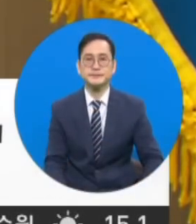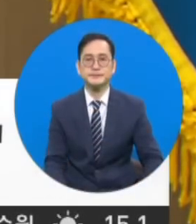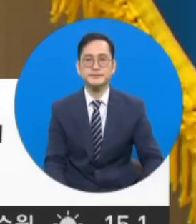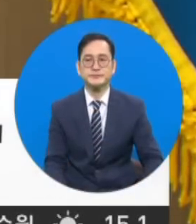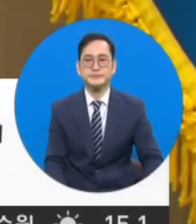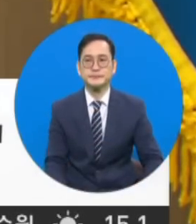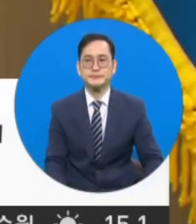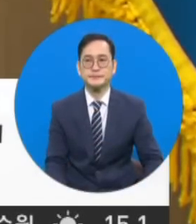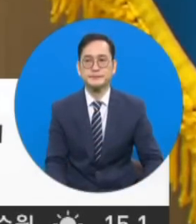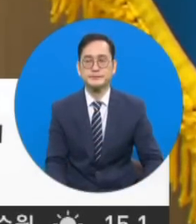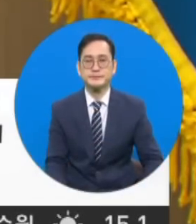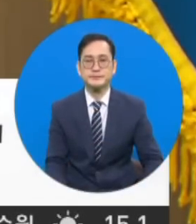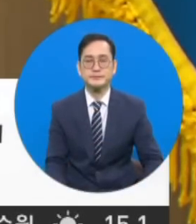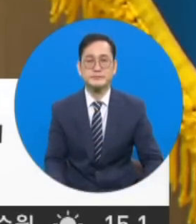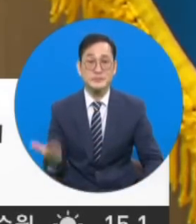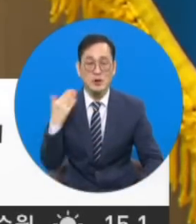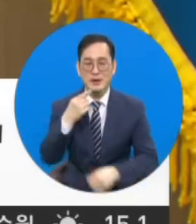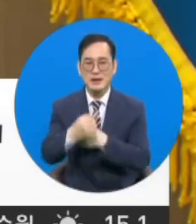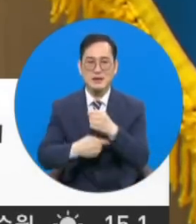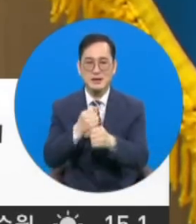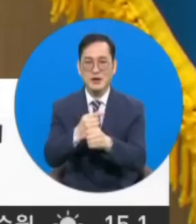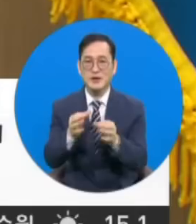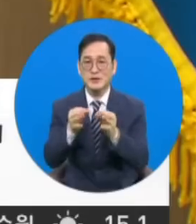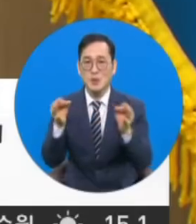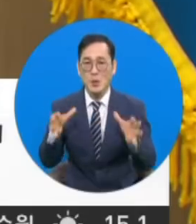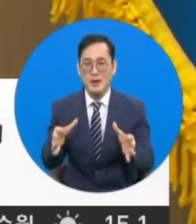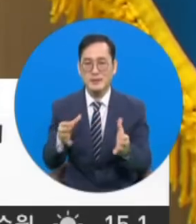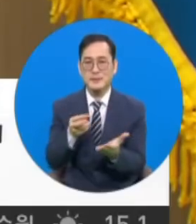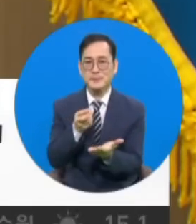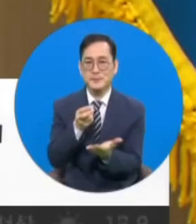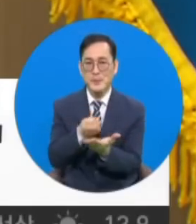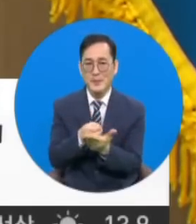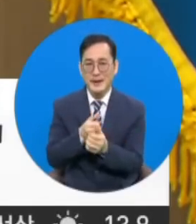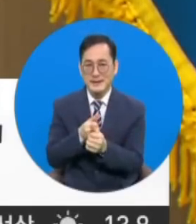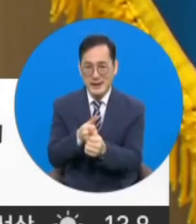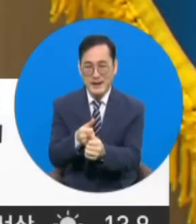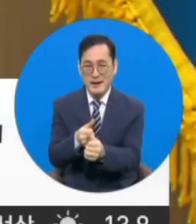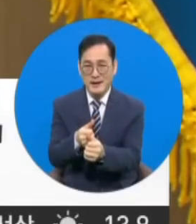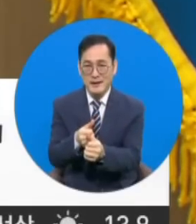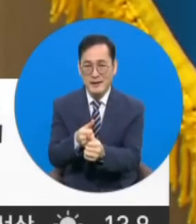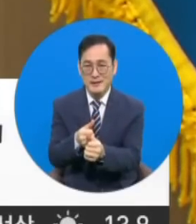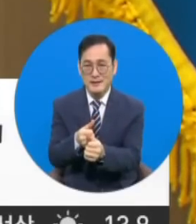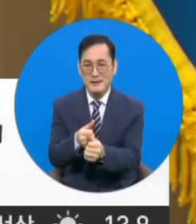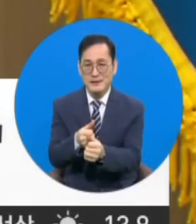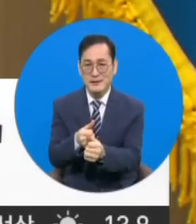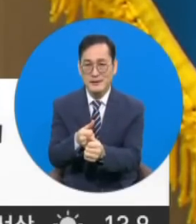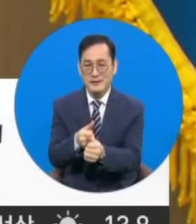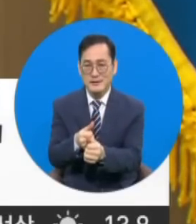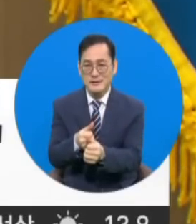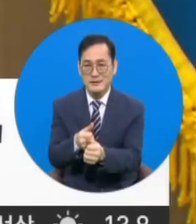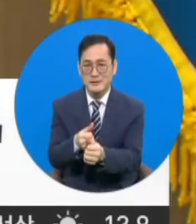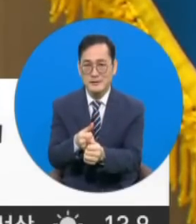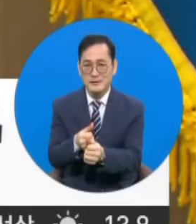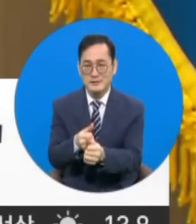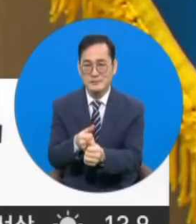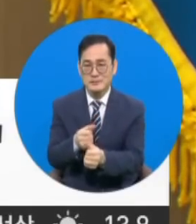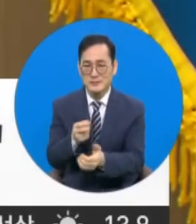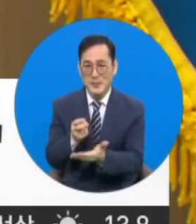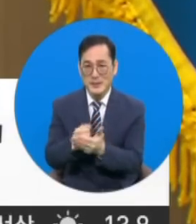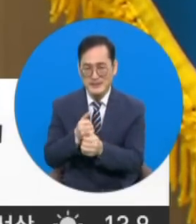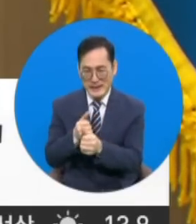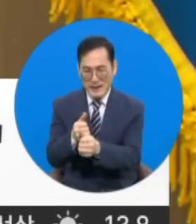우리 정부는 지난 1년간 규범에 입각한 국제질서를 존중하고 국제사회에서